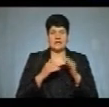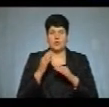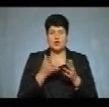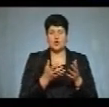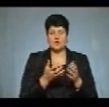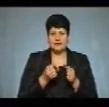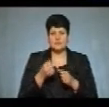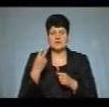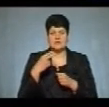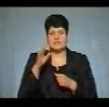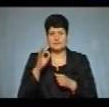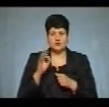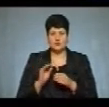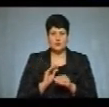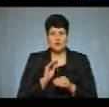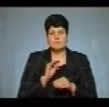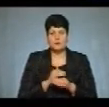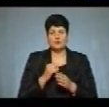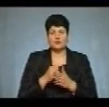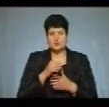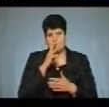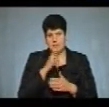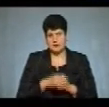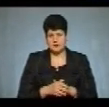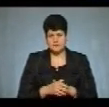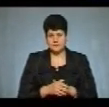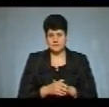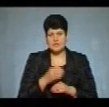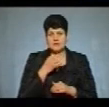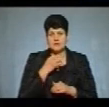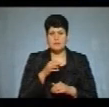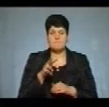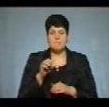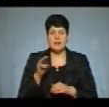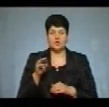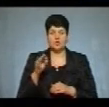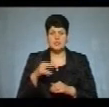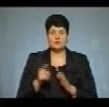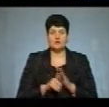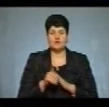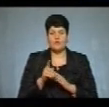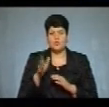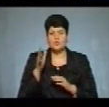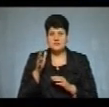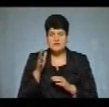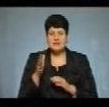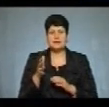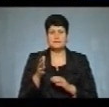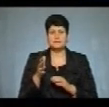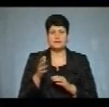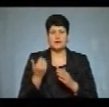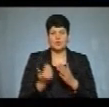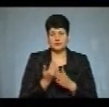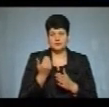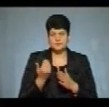отримати 20% надбавку до заробітної плати, повідомила методист початкової освіти Тернопільського центру науково-освітніх інновацій